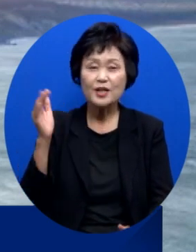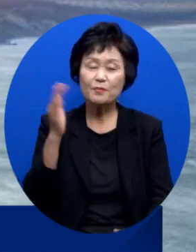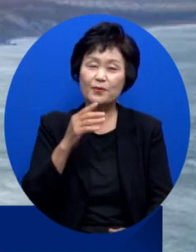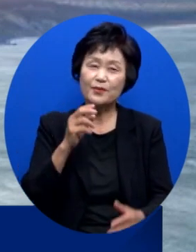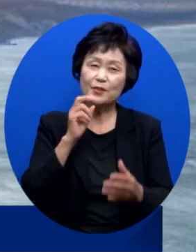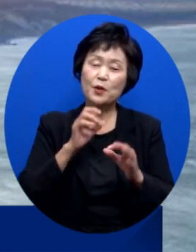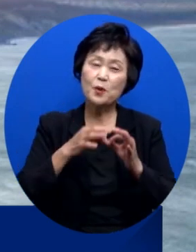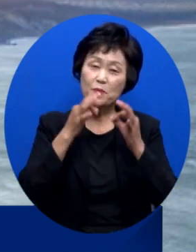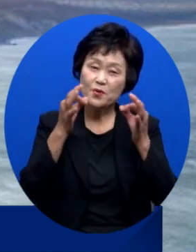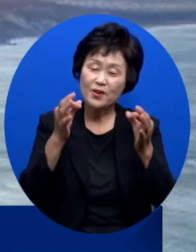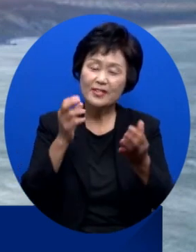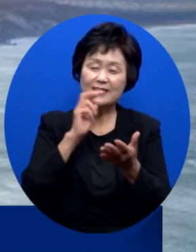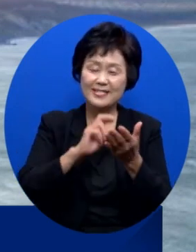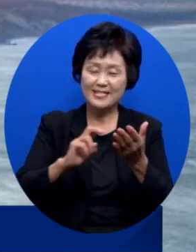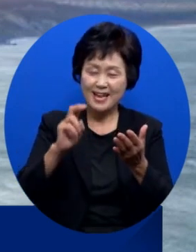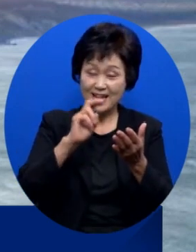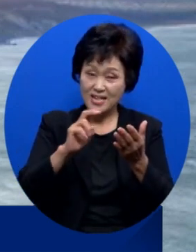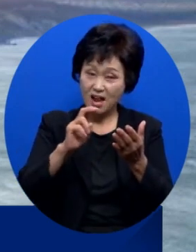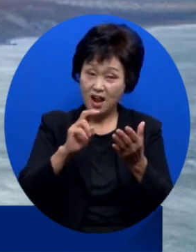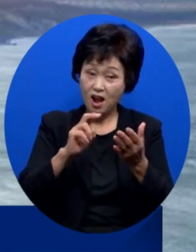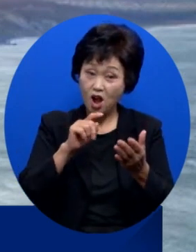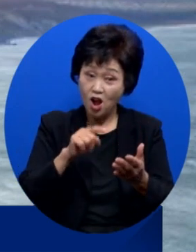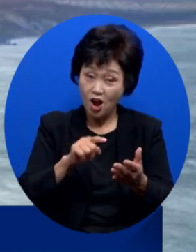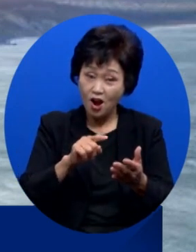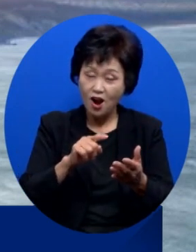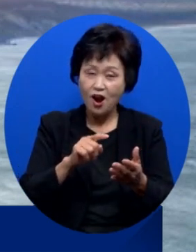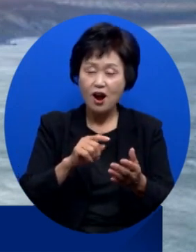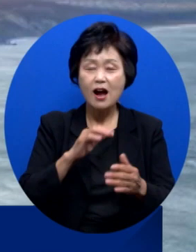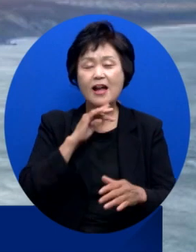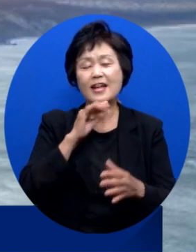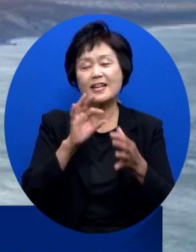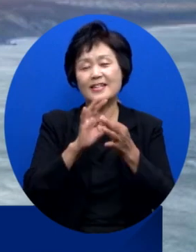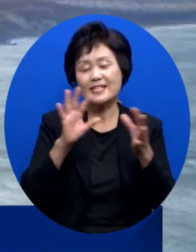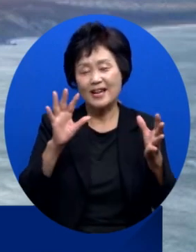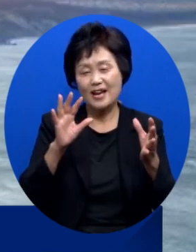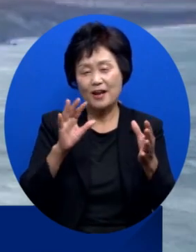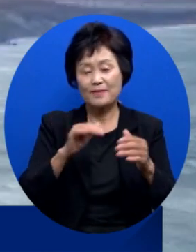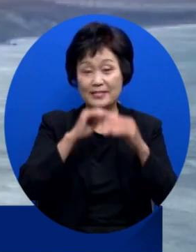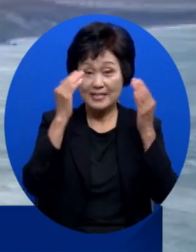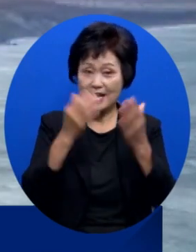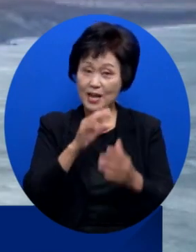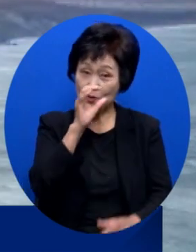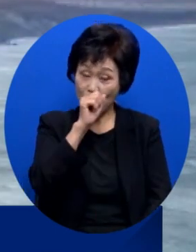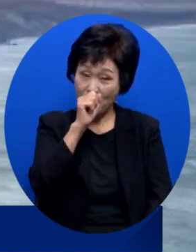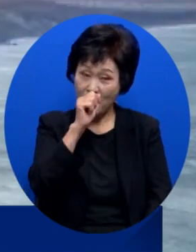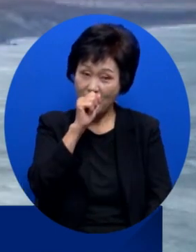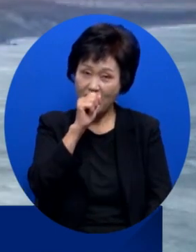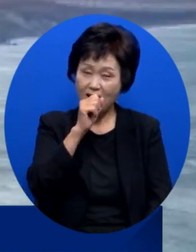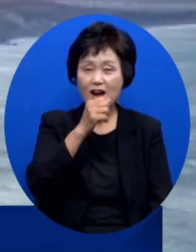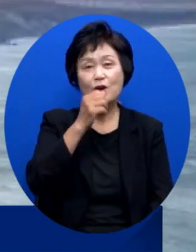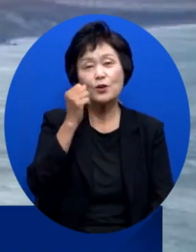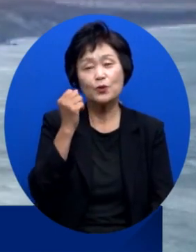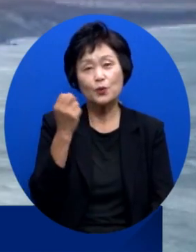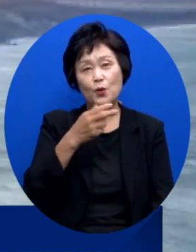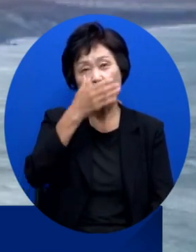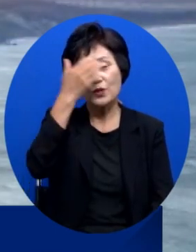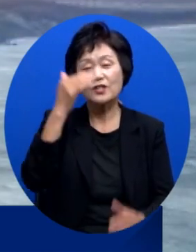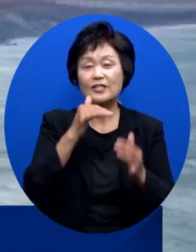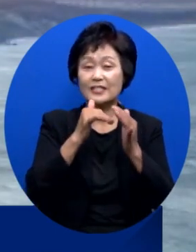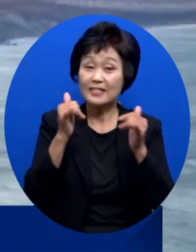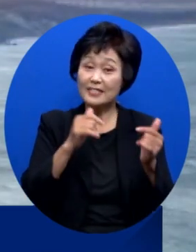이거라면 우리가 어떤 연령대를 고민하지 않고 찬양할 수 있겠구나라는 생각이 들었고 청년들이 가장 많이 들을 수